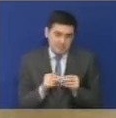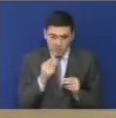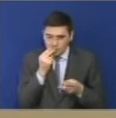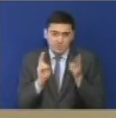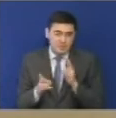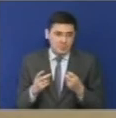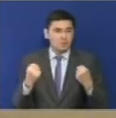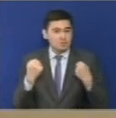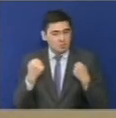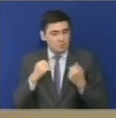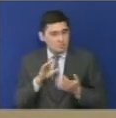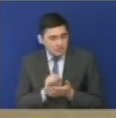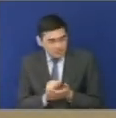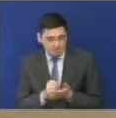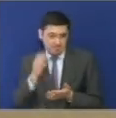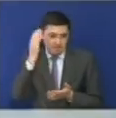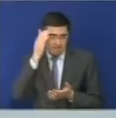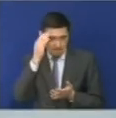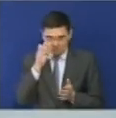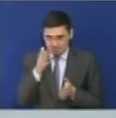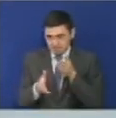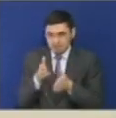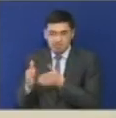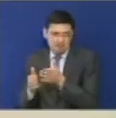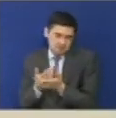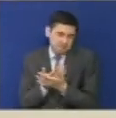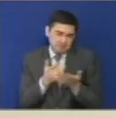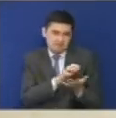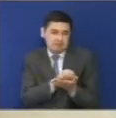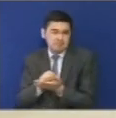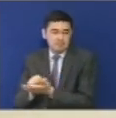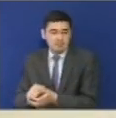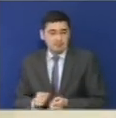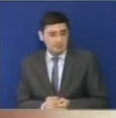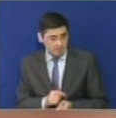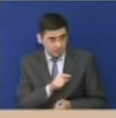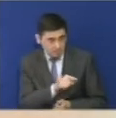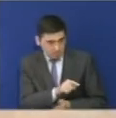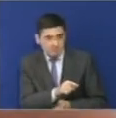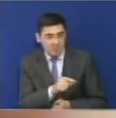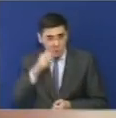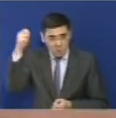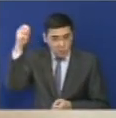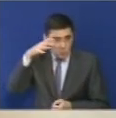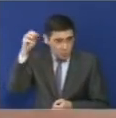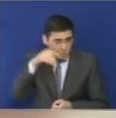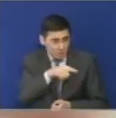спортпен айналса, тіпті шығармашылықтарын шыңдауға да көңіл бөледі. Жүректен жасалған күн?